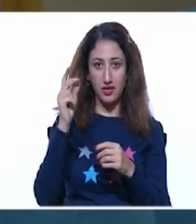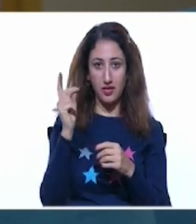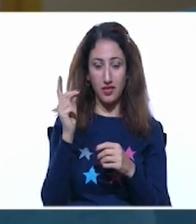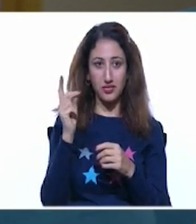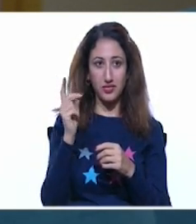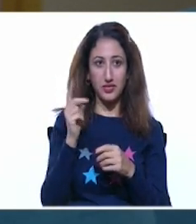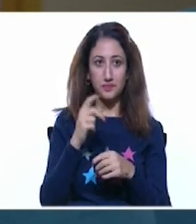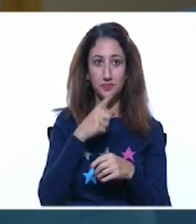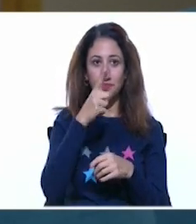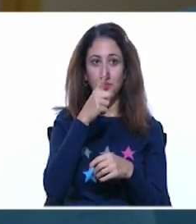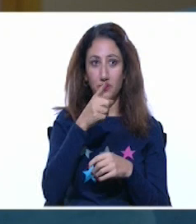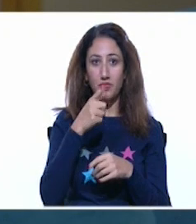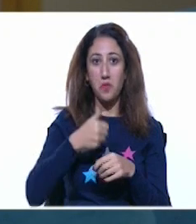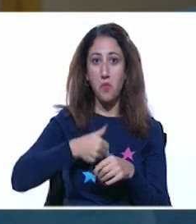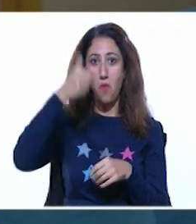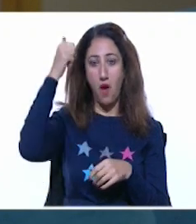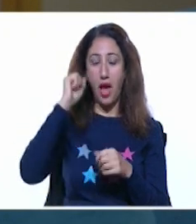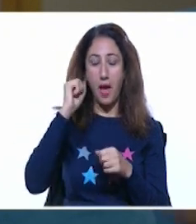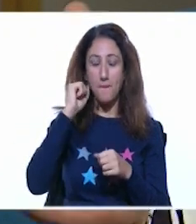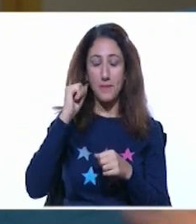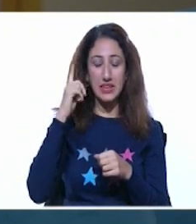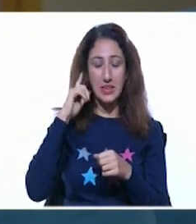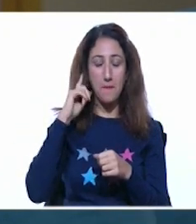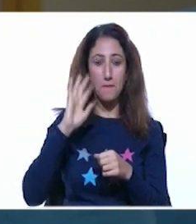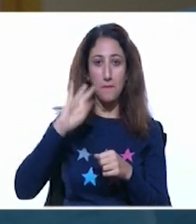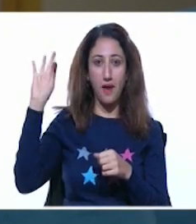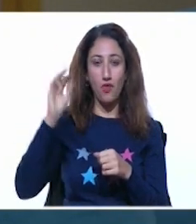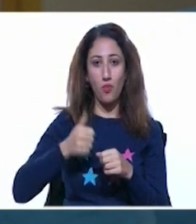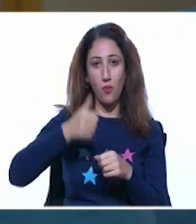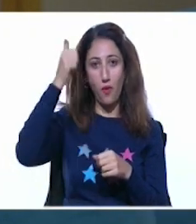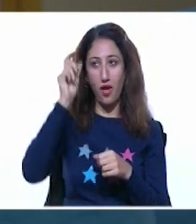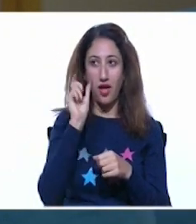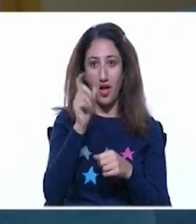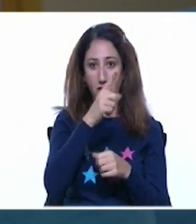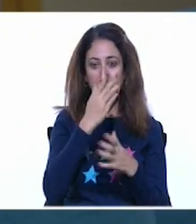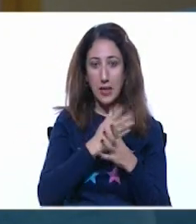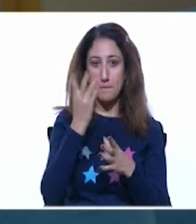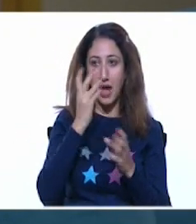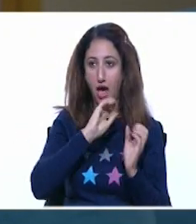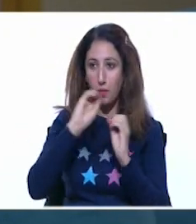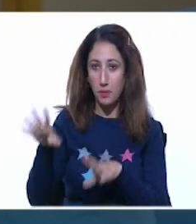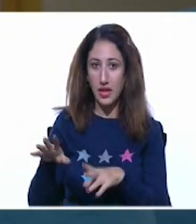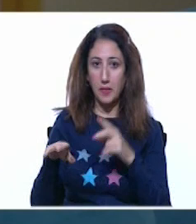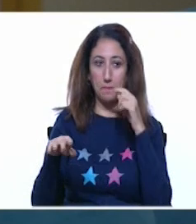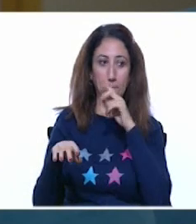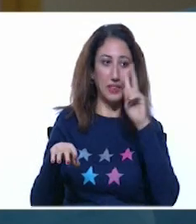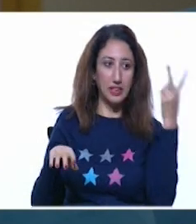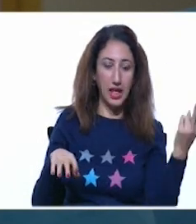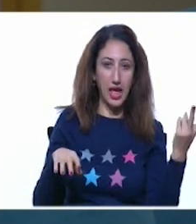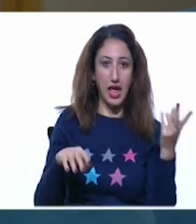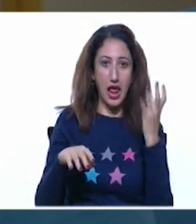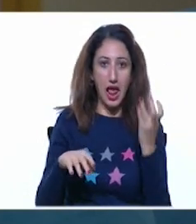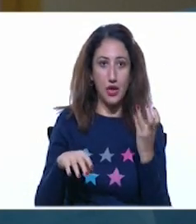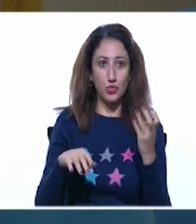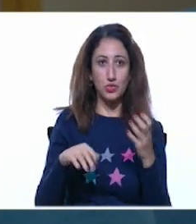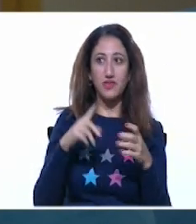ده لا ما كانش حد متوقعه يعني. الموضوع خد حجم كبير جدا، بس هو عشان ممكن هي قضيه في